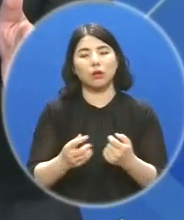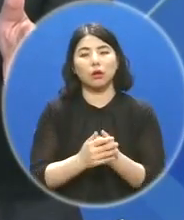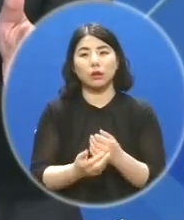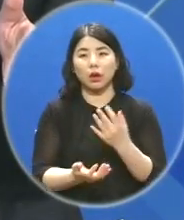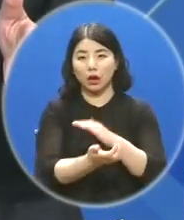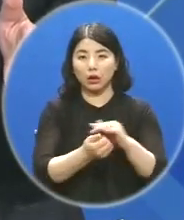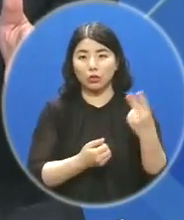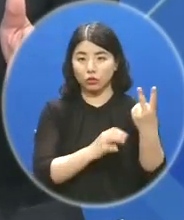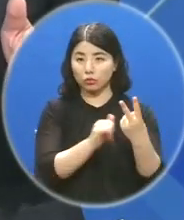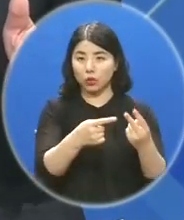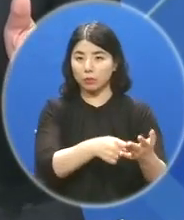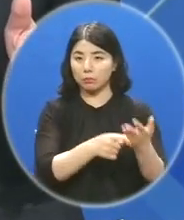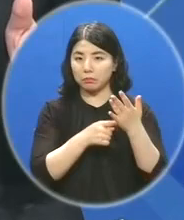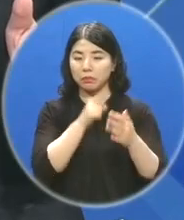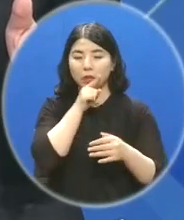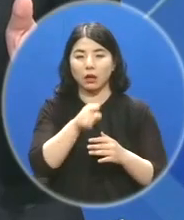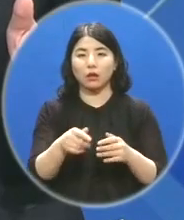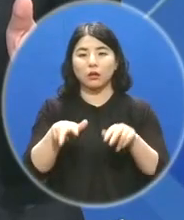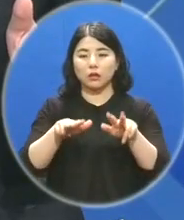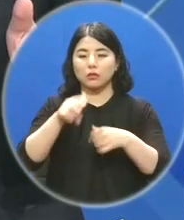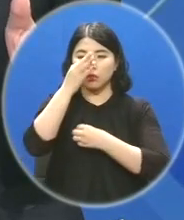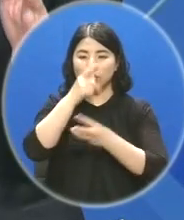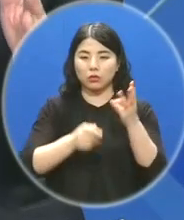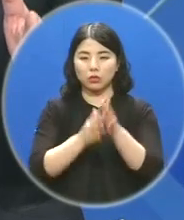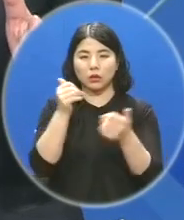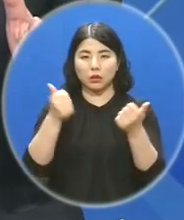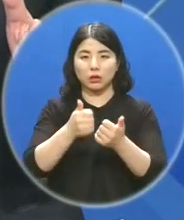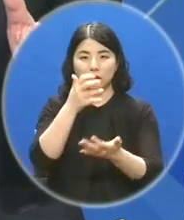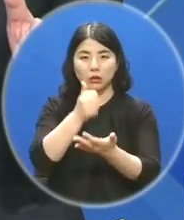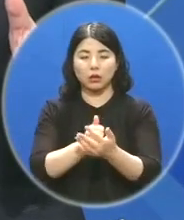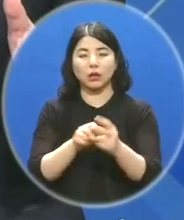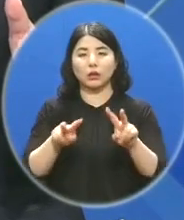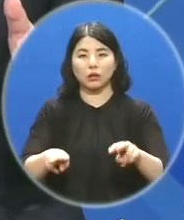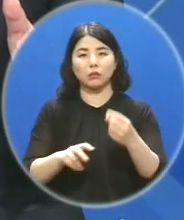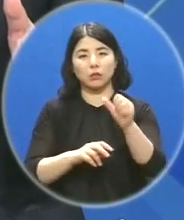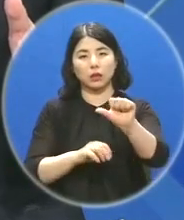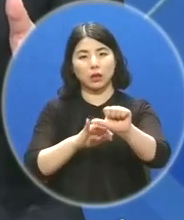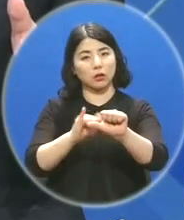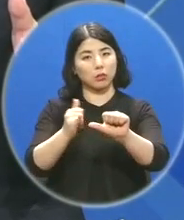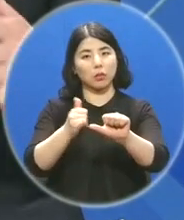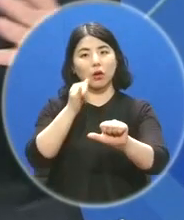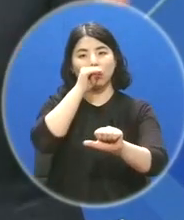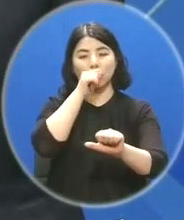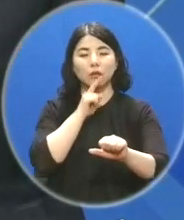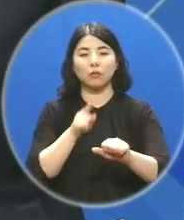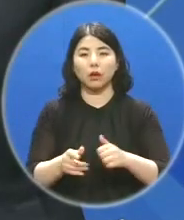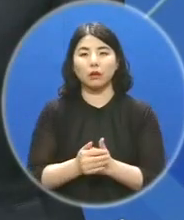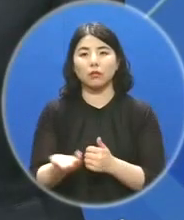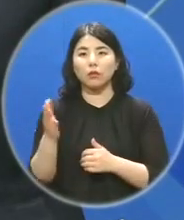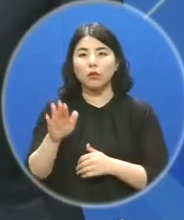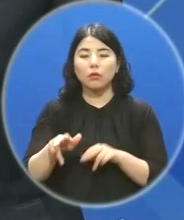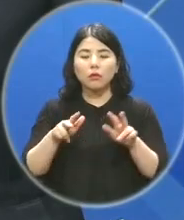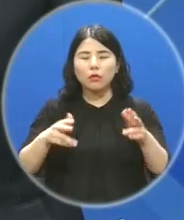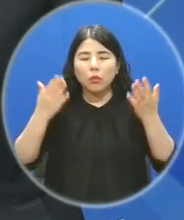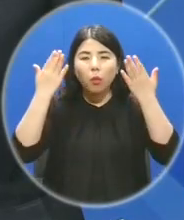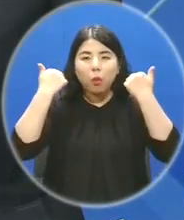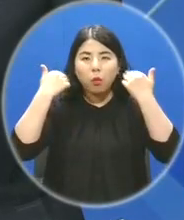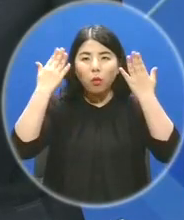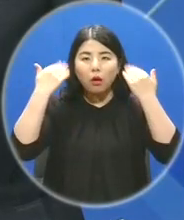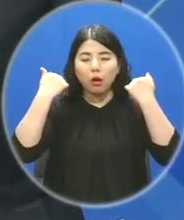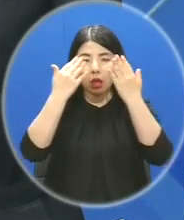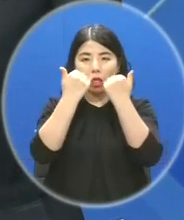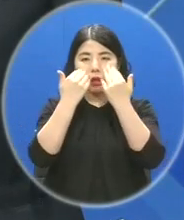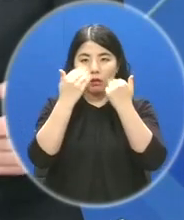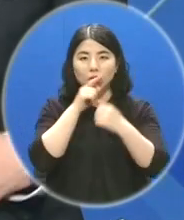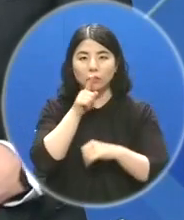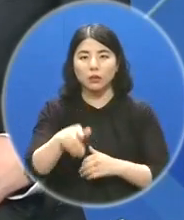분이 나오셨다고 얘기했지만 청주시 의장은 지금 다섯 분이 지금 이야기가 되고 있다고 합니다. 근데 우리는 모르는 거죠. 그런